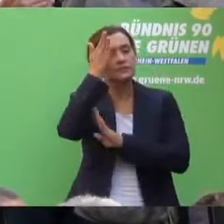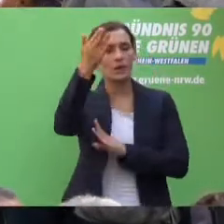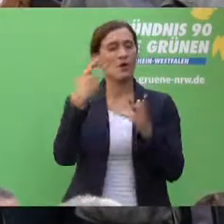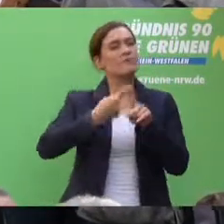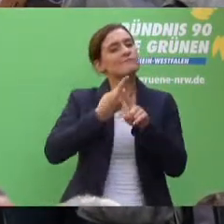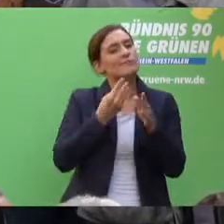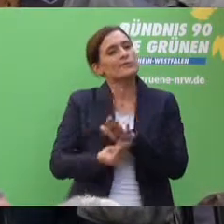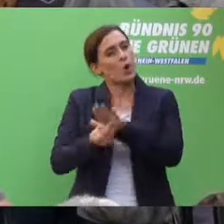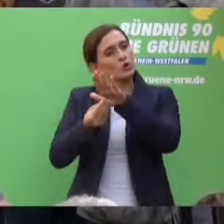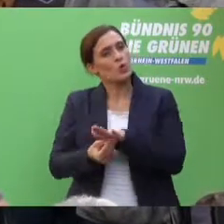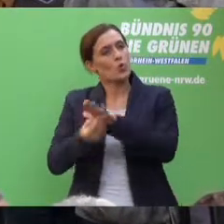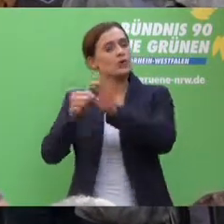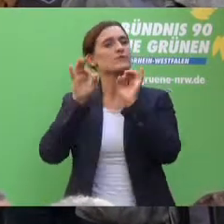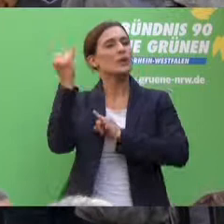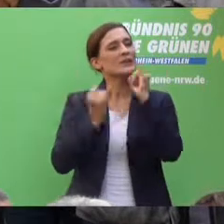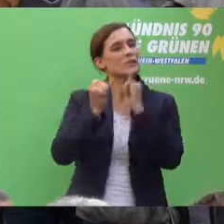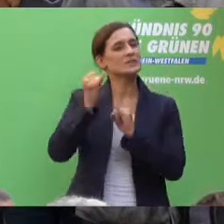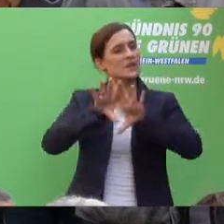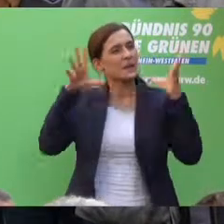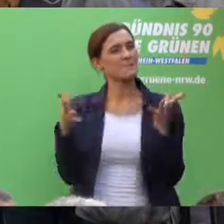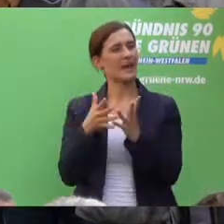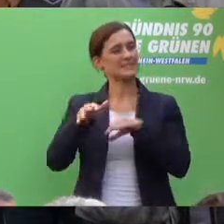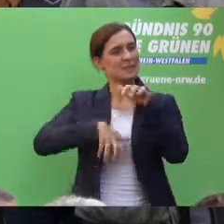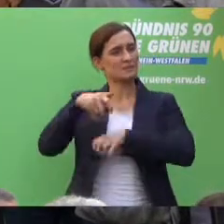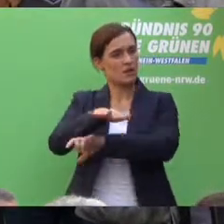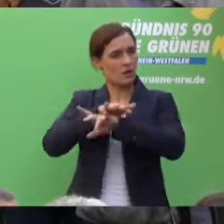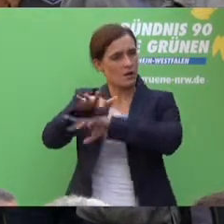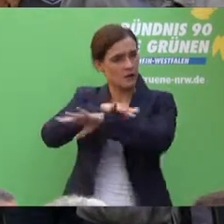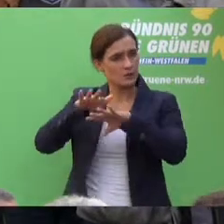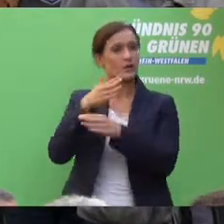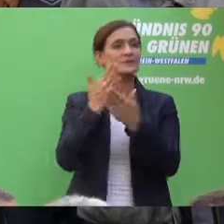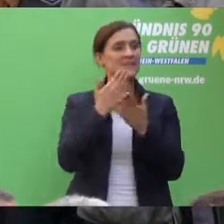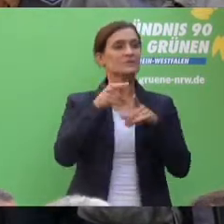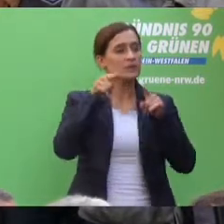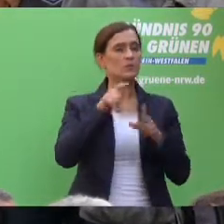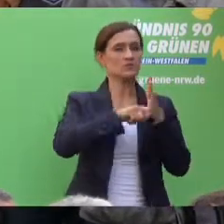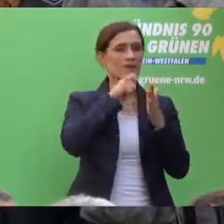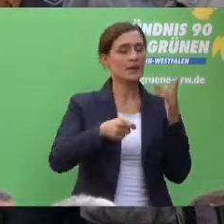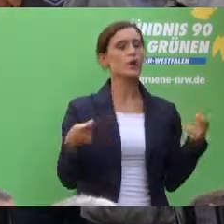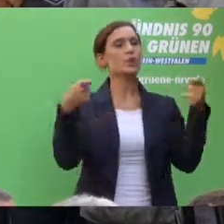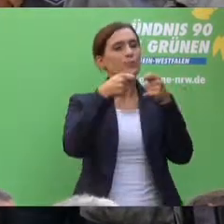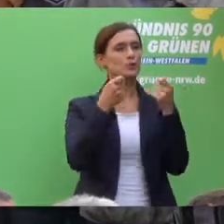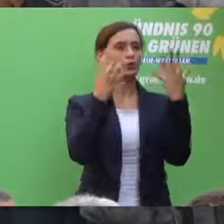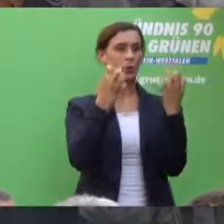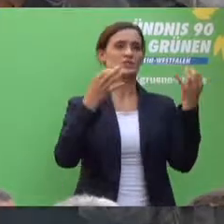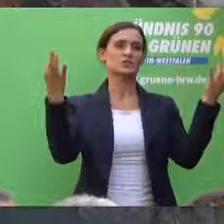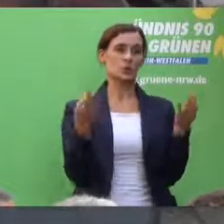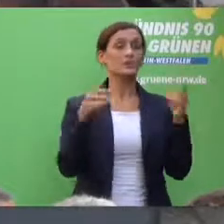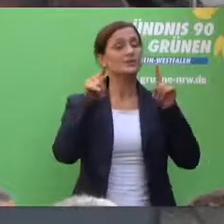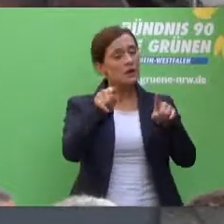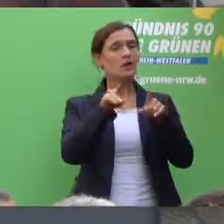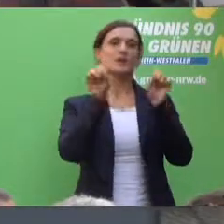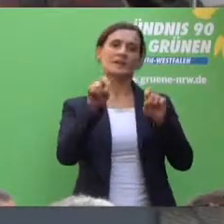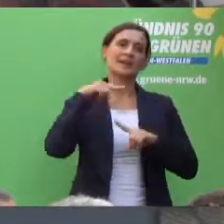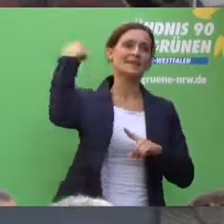industriellen Massentierhaltung. Und diese Alternative sind die Grünen, Bündnis 90 Die Grünen. Und darum geht es am Sonntag. Ich will Ihnen noch